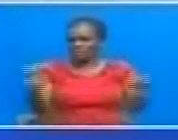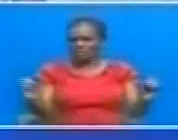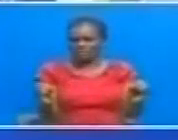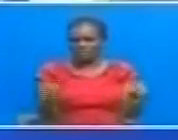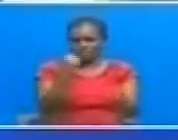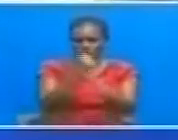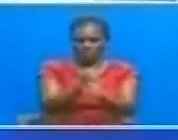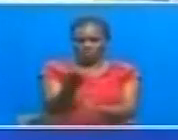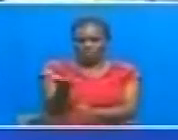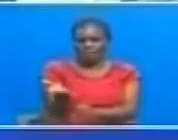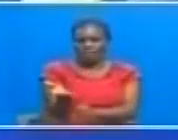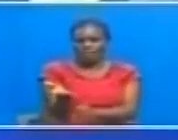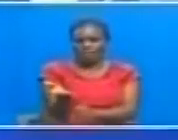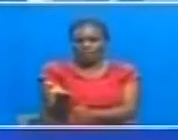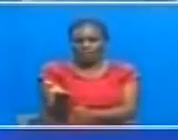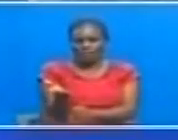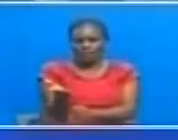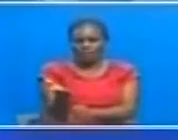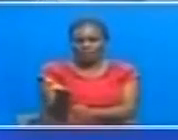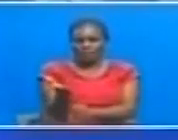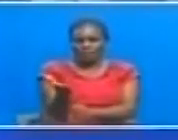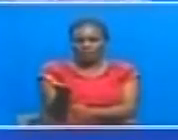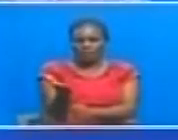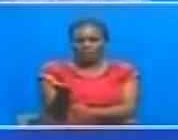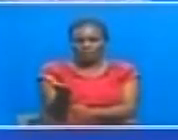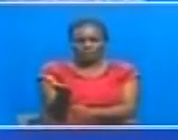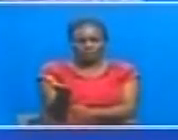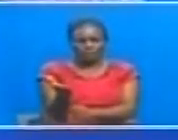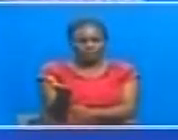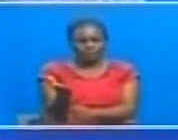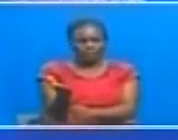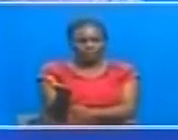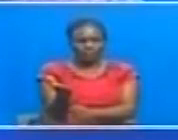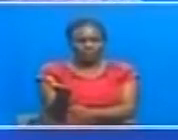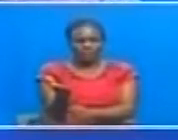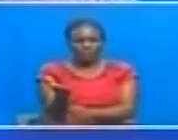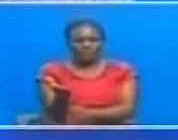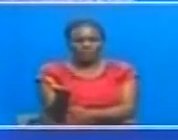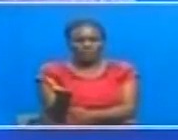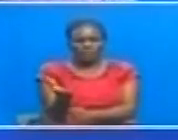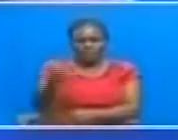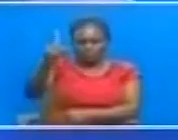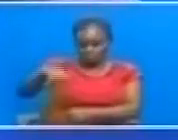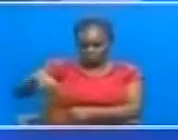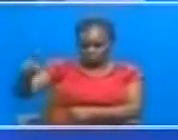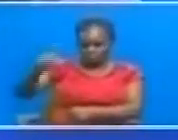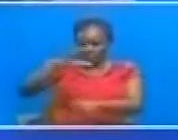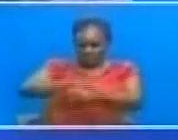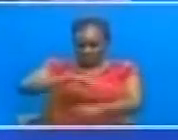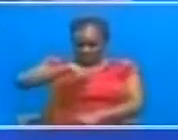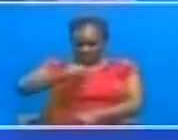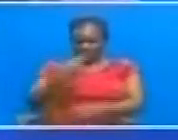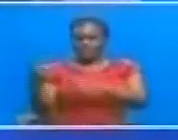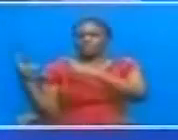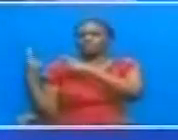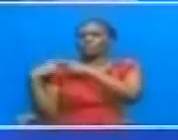kwa hiyo kazi ya maravarotari. By getting this mark of accreditation. We hold ourselves